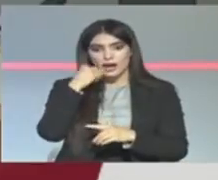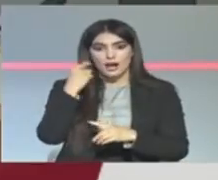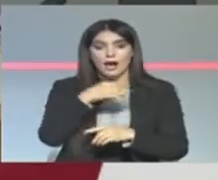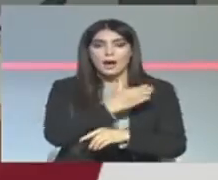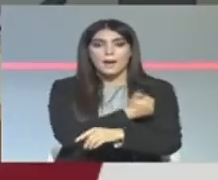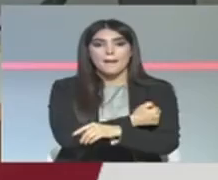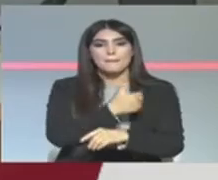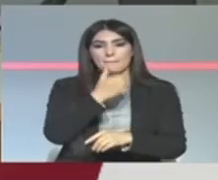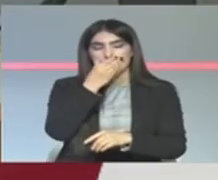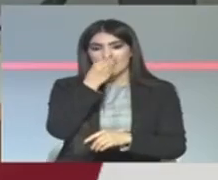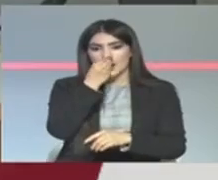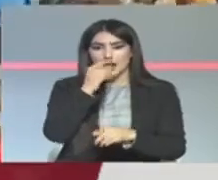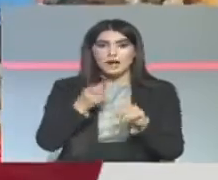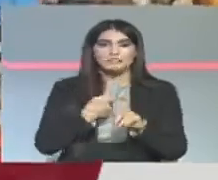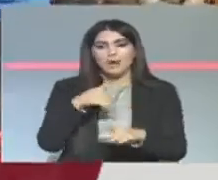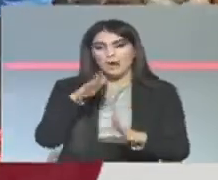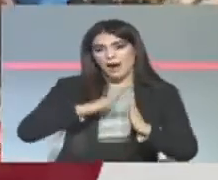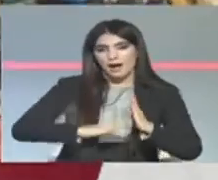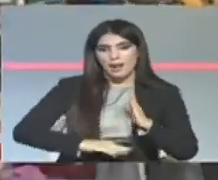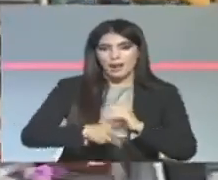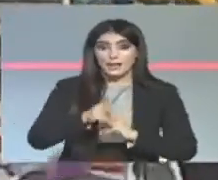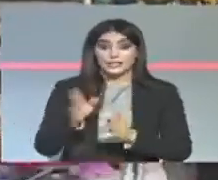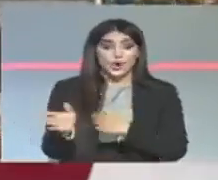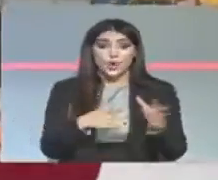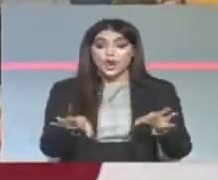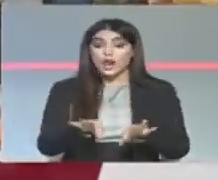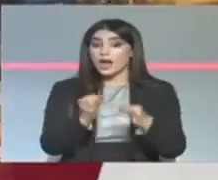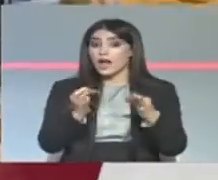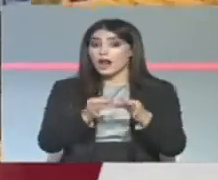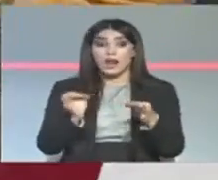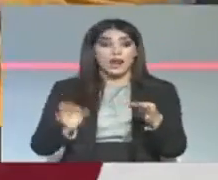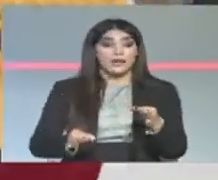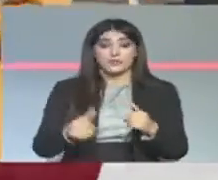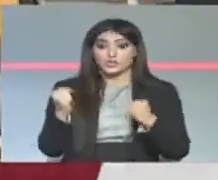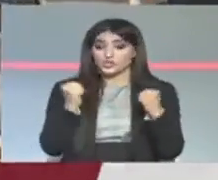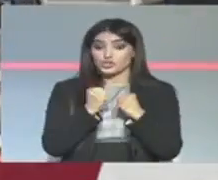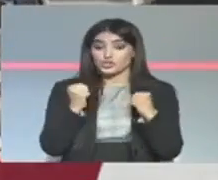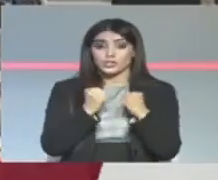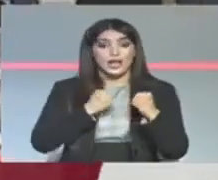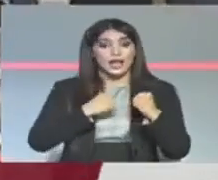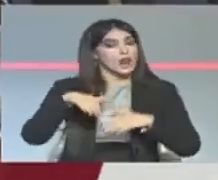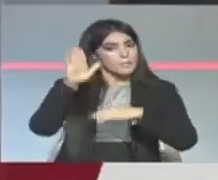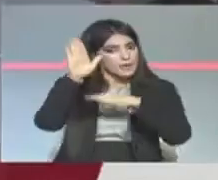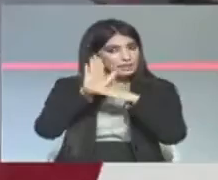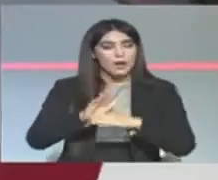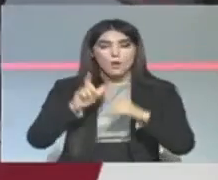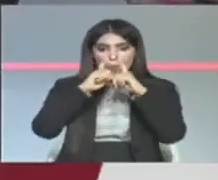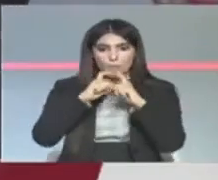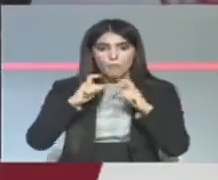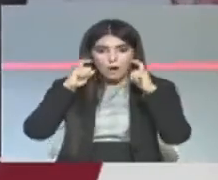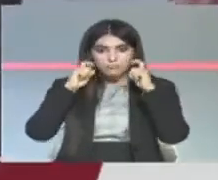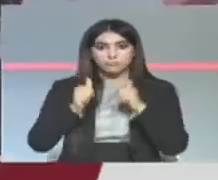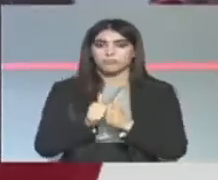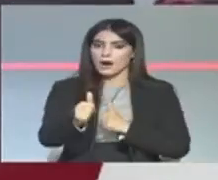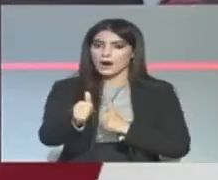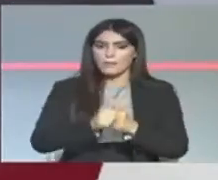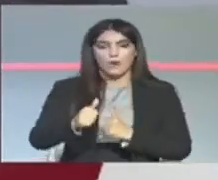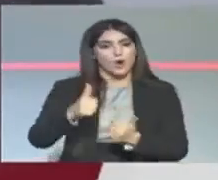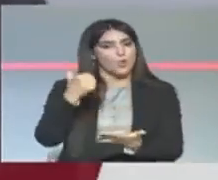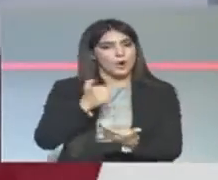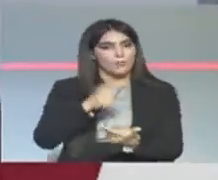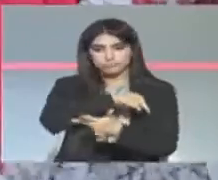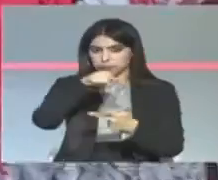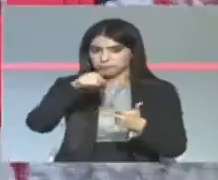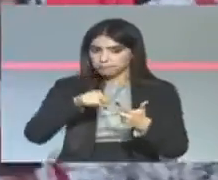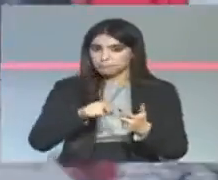من حالات يبقى الحل الوحيد خلال هذا الشتاء الالتزام بالاجراءات الوقائيه والبروتوكولات الصحيه